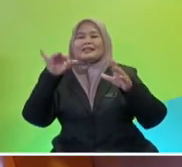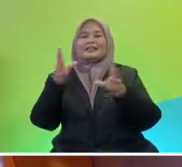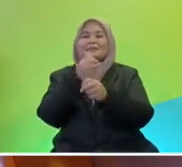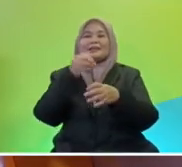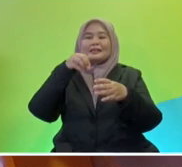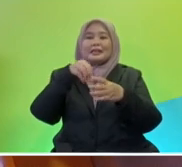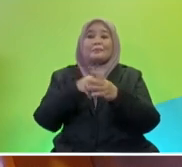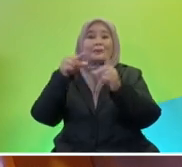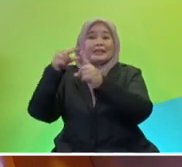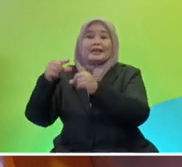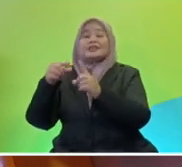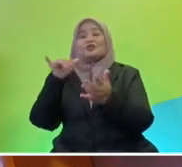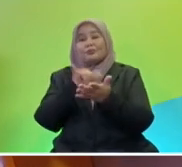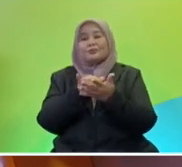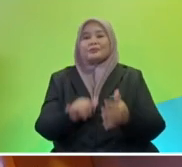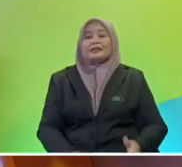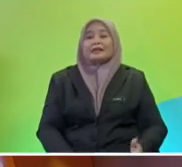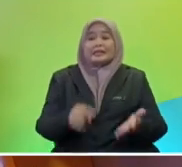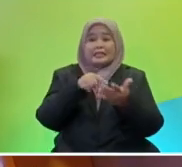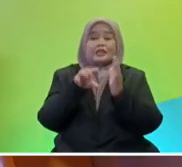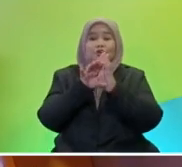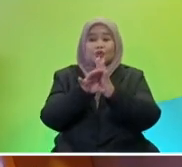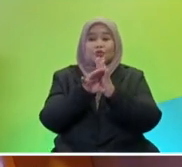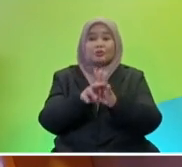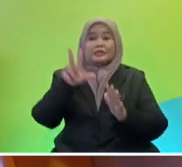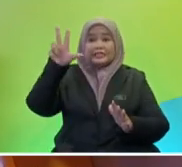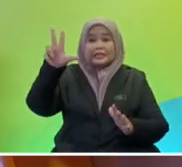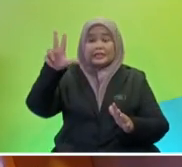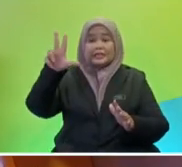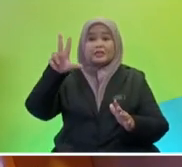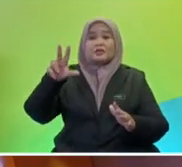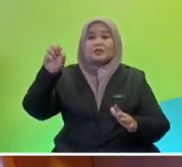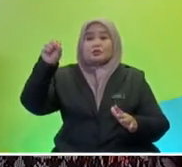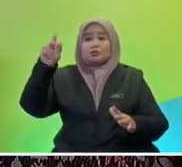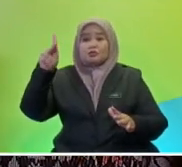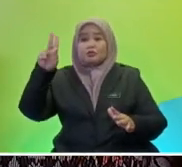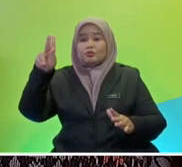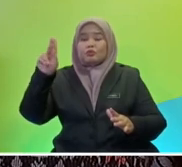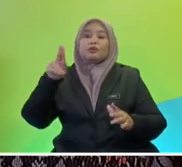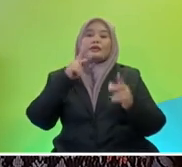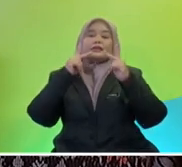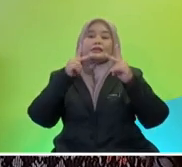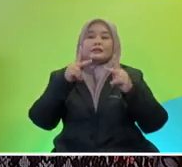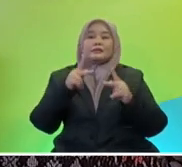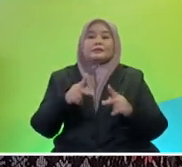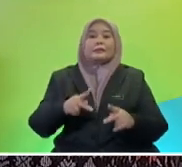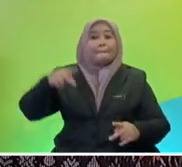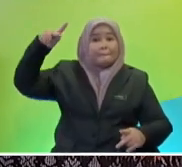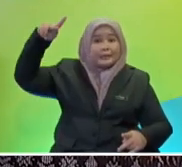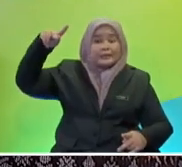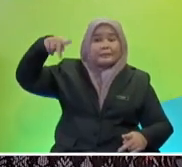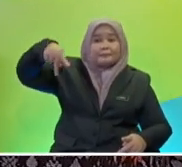pada perkataan tersebut Oke ini contoh untuk tiga suku kata oke yaitu Pelita